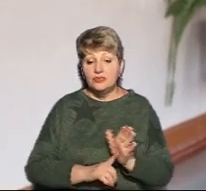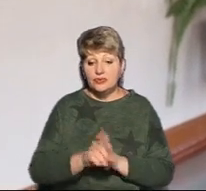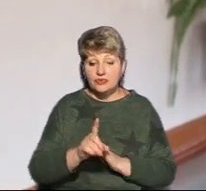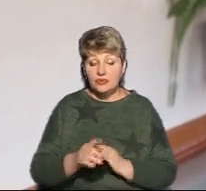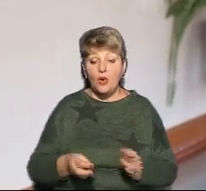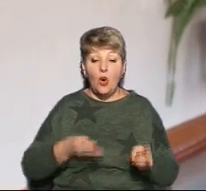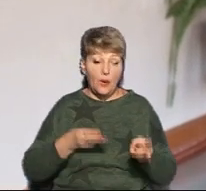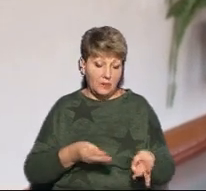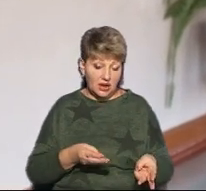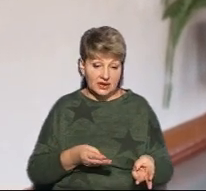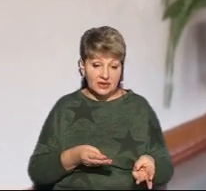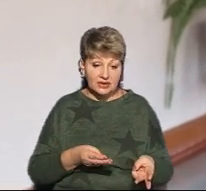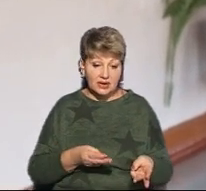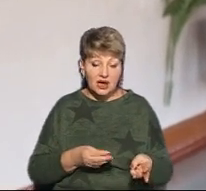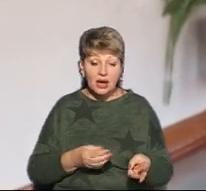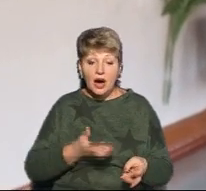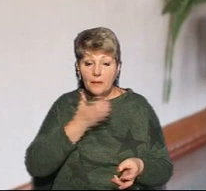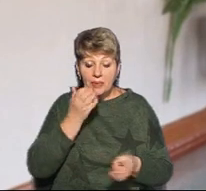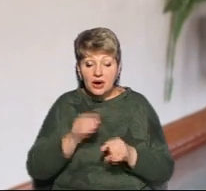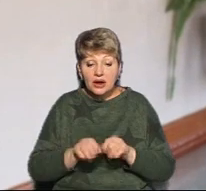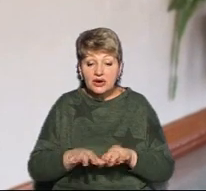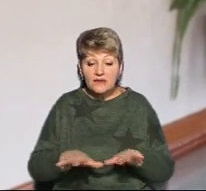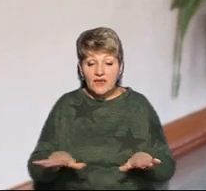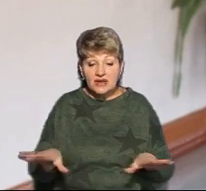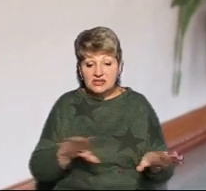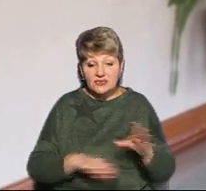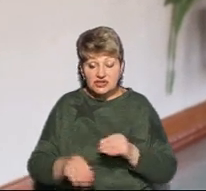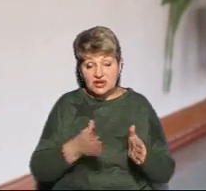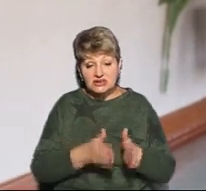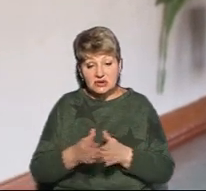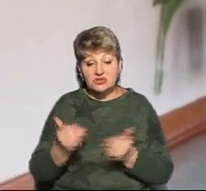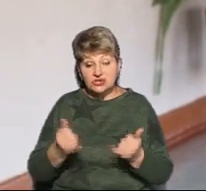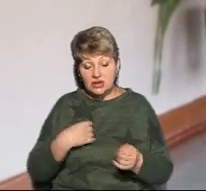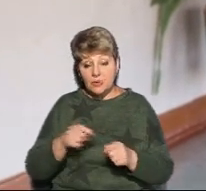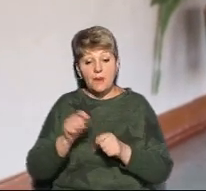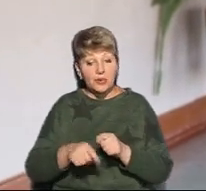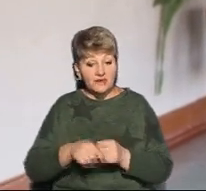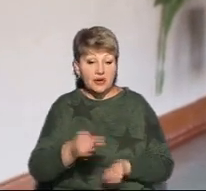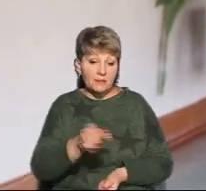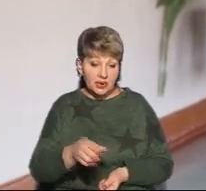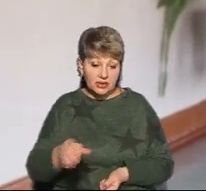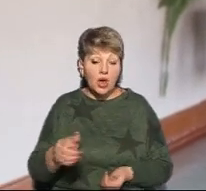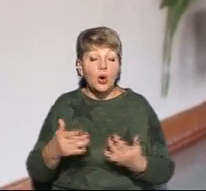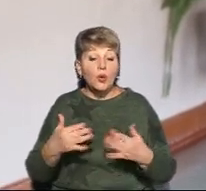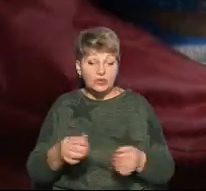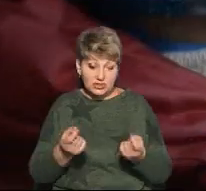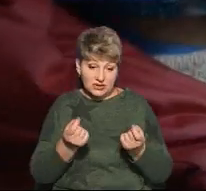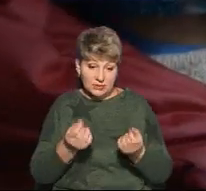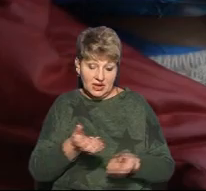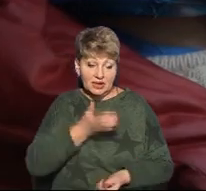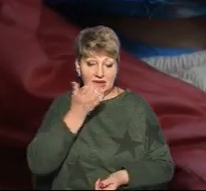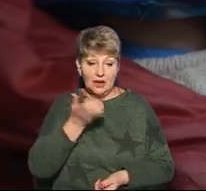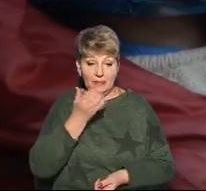Берегині опалення і прогрівається вся система. Зараз ми тільки що з вами перевіряли батареї, то вони вже теплі.